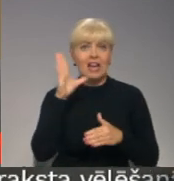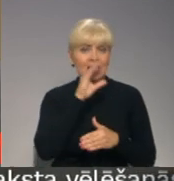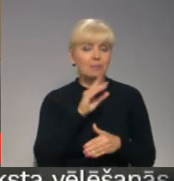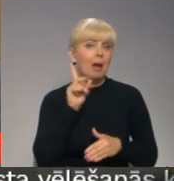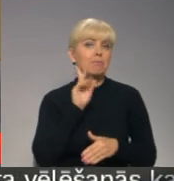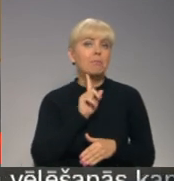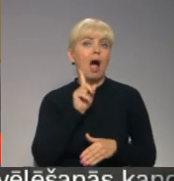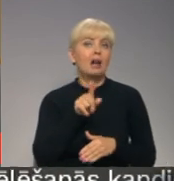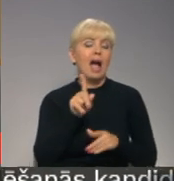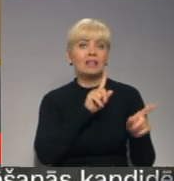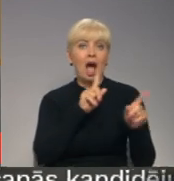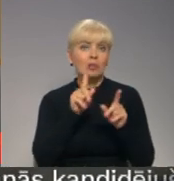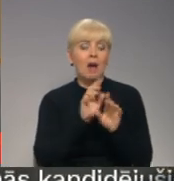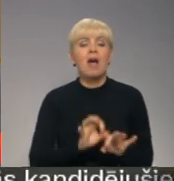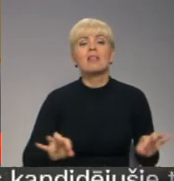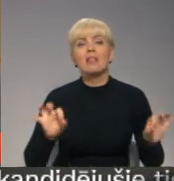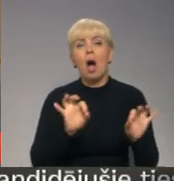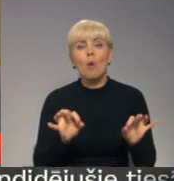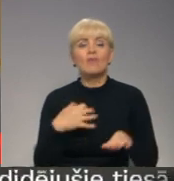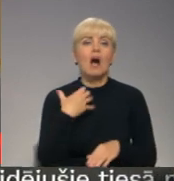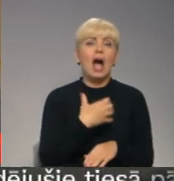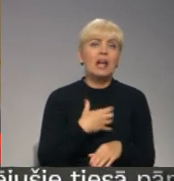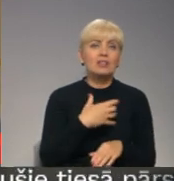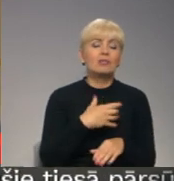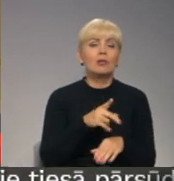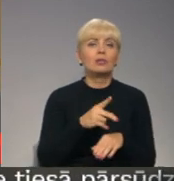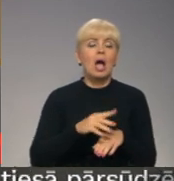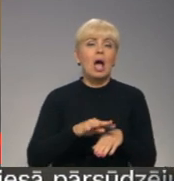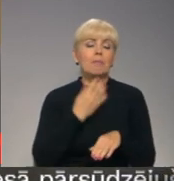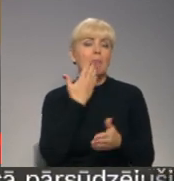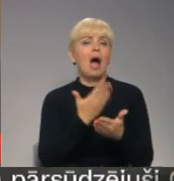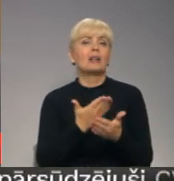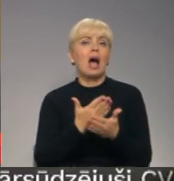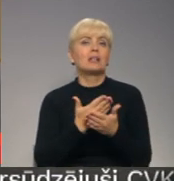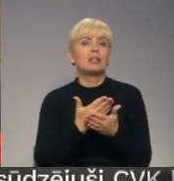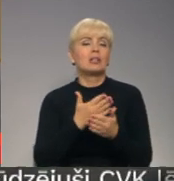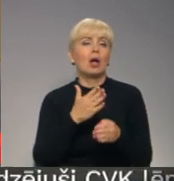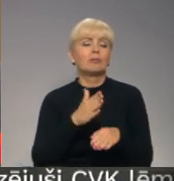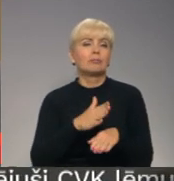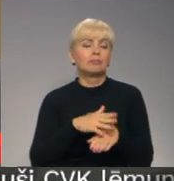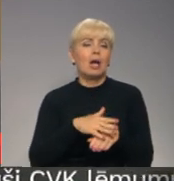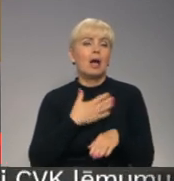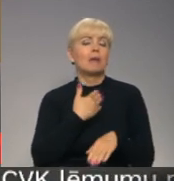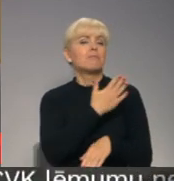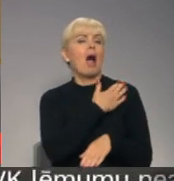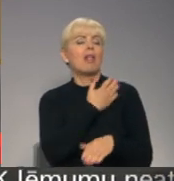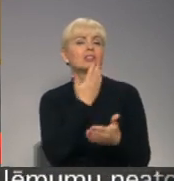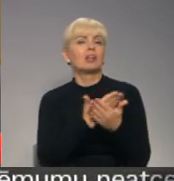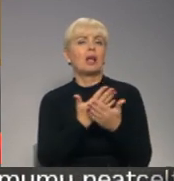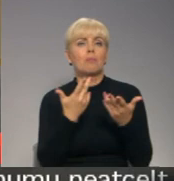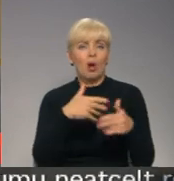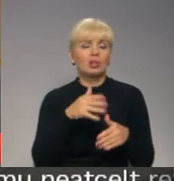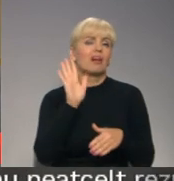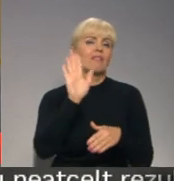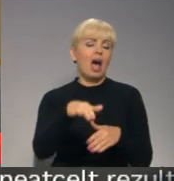pagaidu administrācija, kurai nav nekādas vajadzības sev spudināt spalvas ar politiskiem panākumiem, mums var situāciju stāstīt